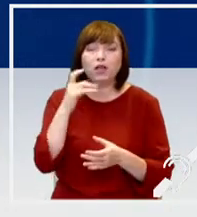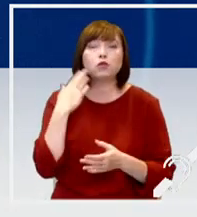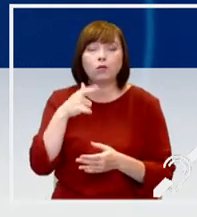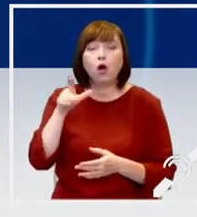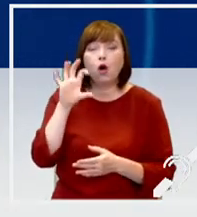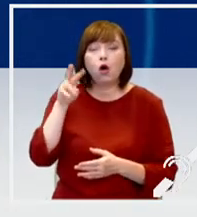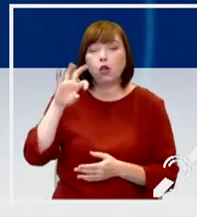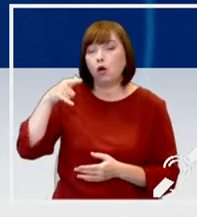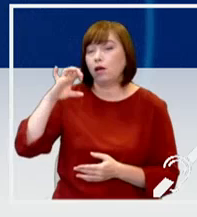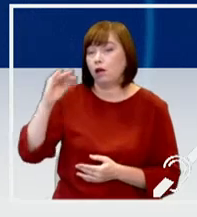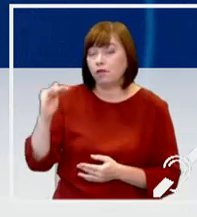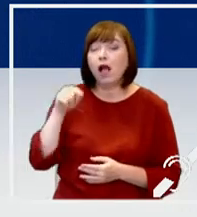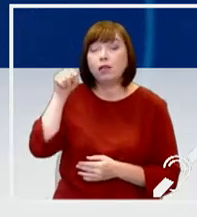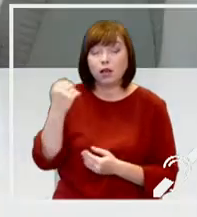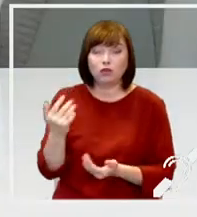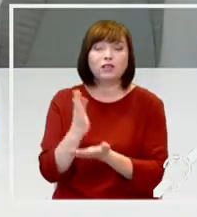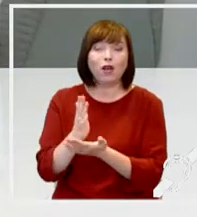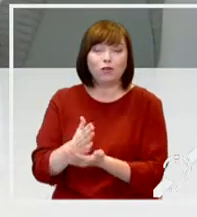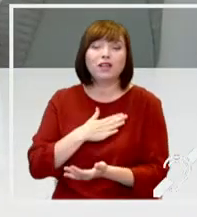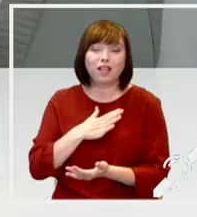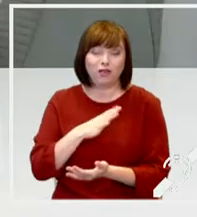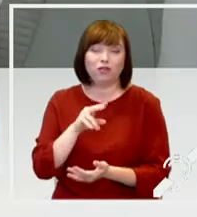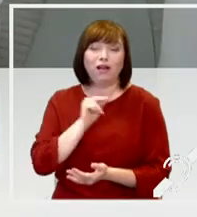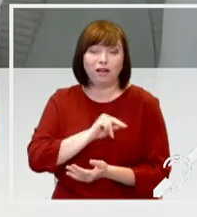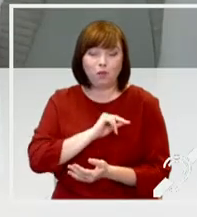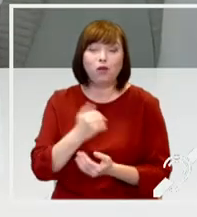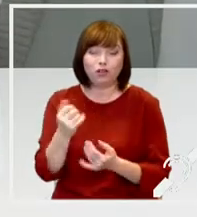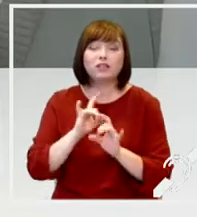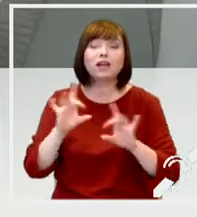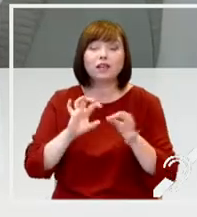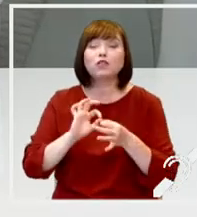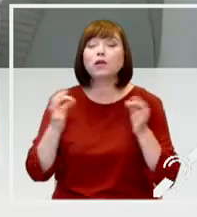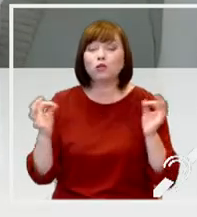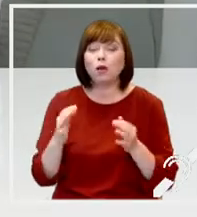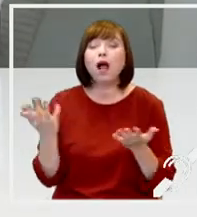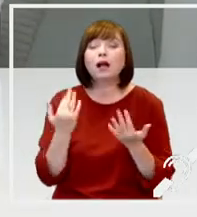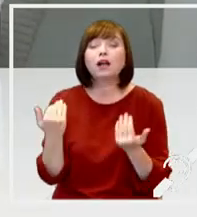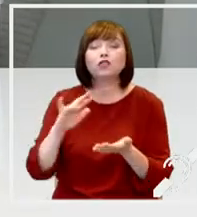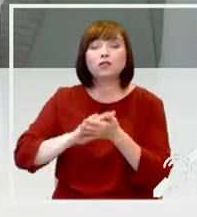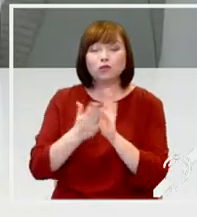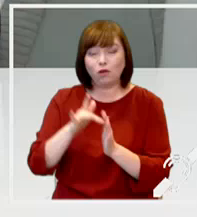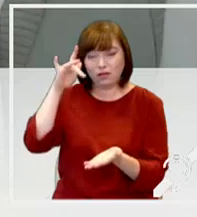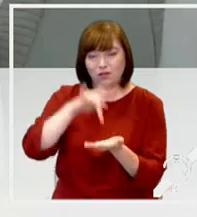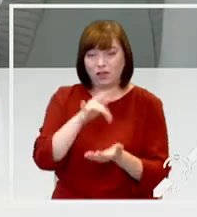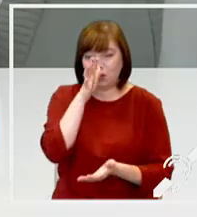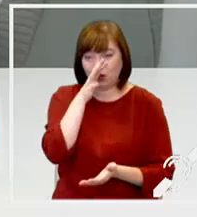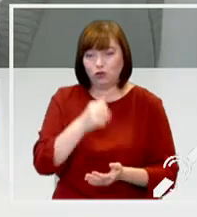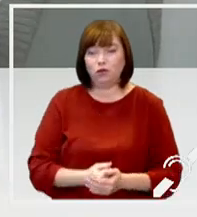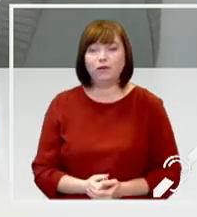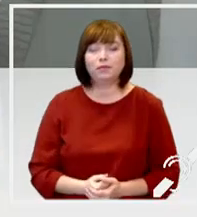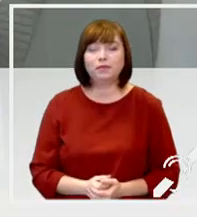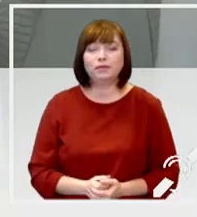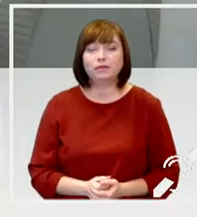România, Holograf. Acolo este și colega mea, Daniela Danilova. Daniela, bună seara! Spune-ne care este atmosfera în centrul orașului.